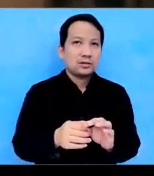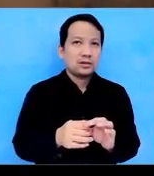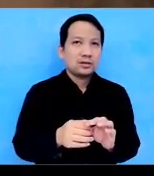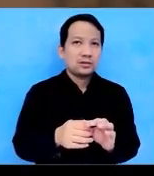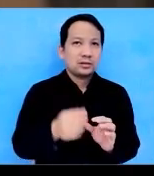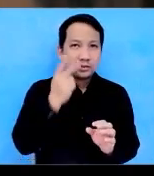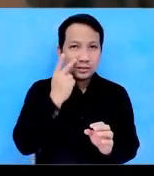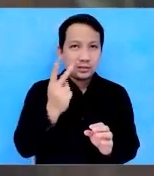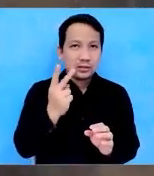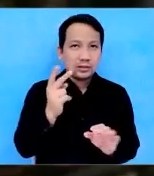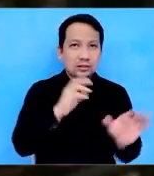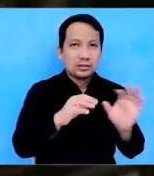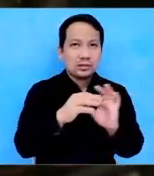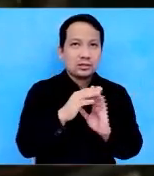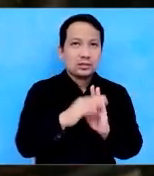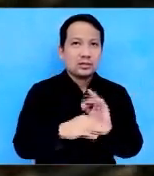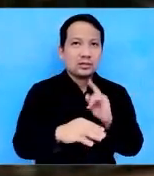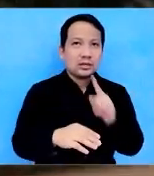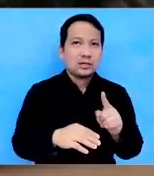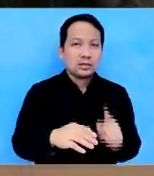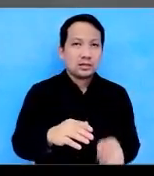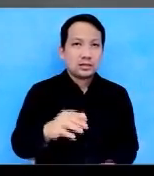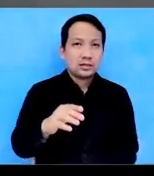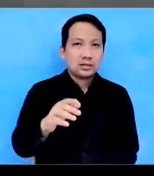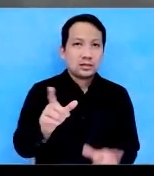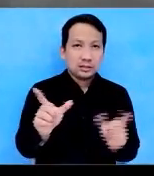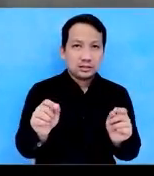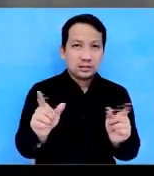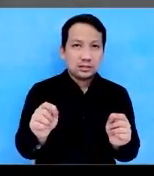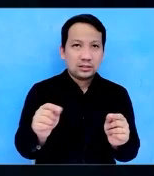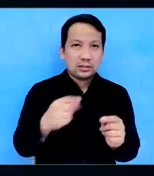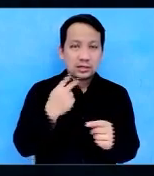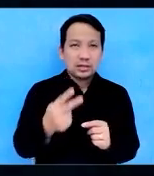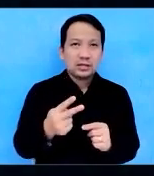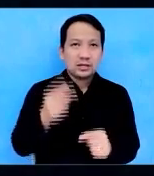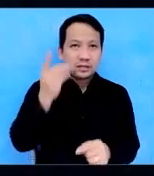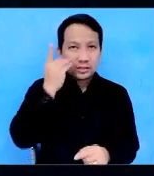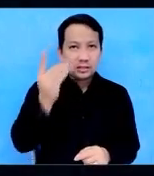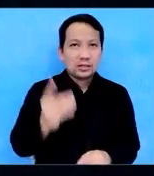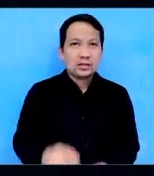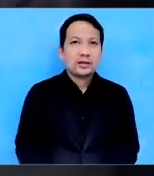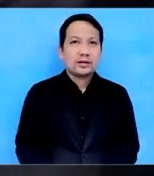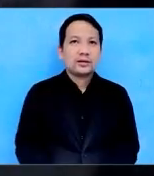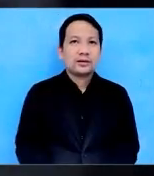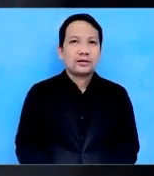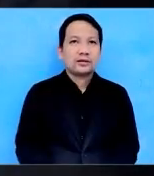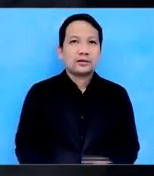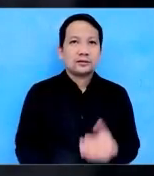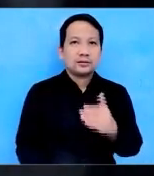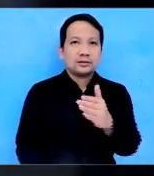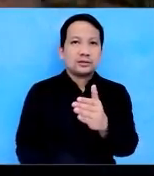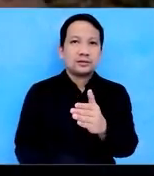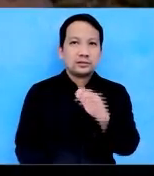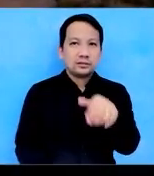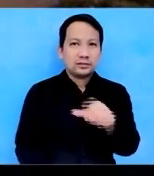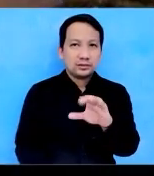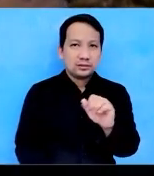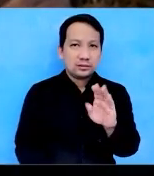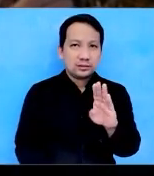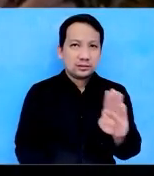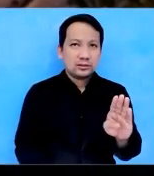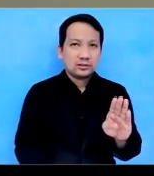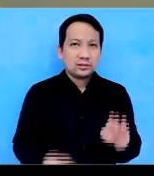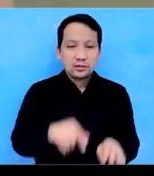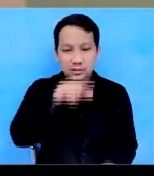Mermaid characters na sina Sebastian the Crab, voiced by David Diggs. Ang flounder fish na si Jacob Tremblay, ibong